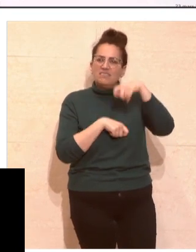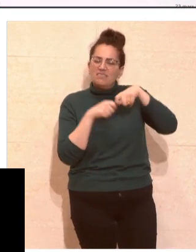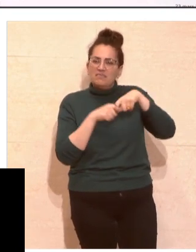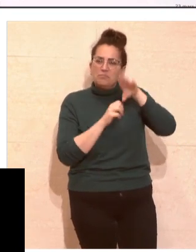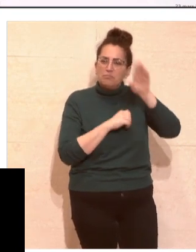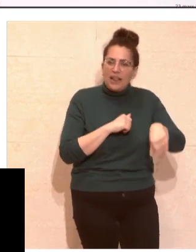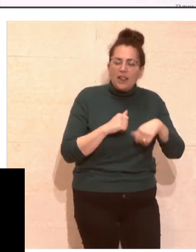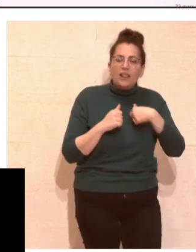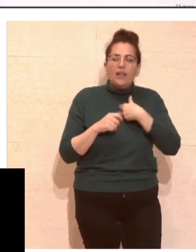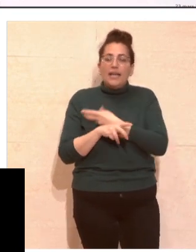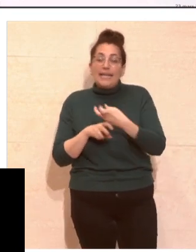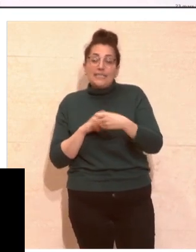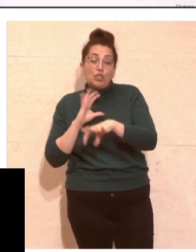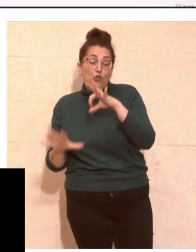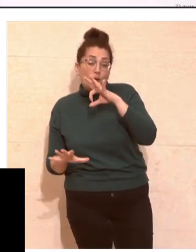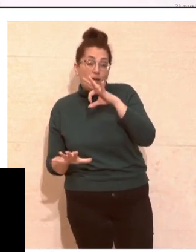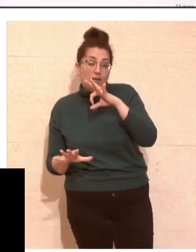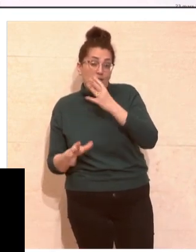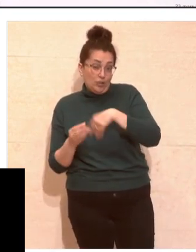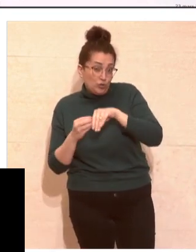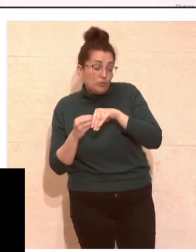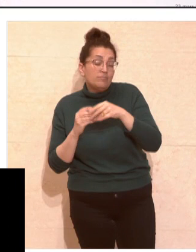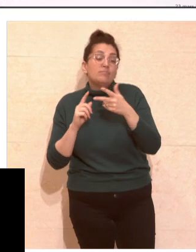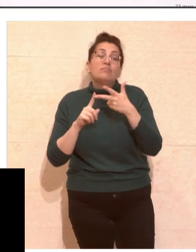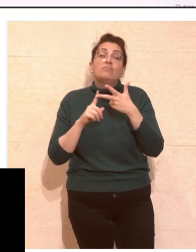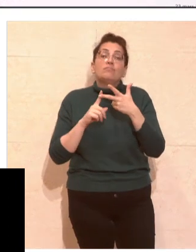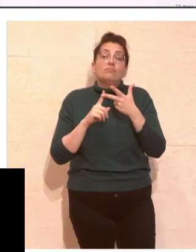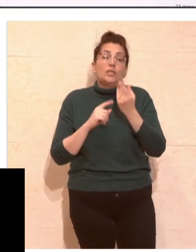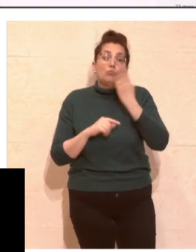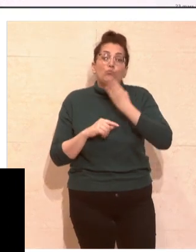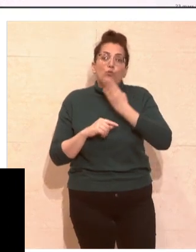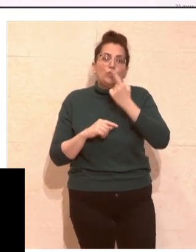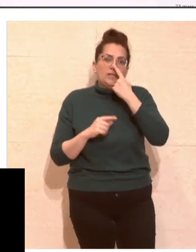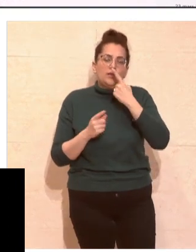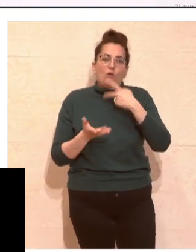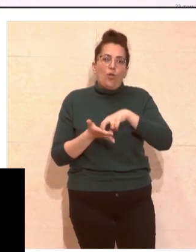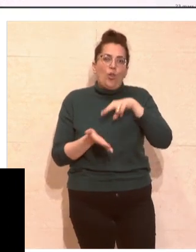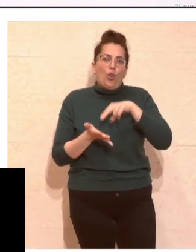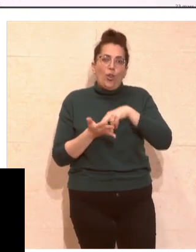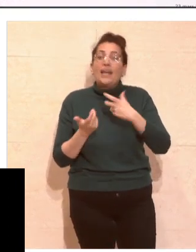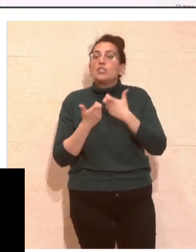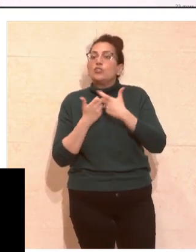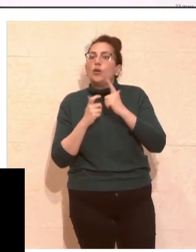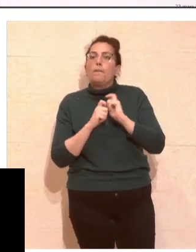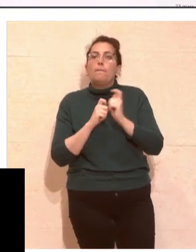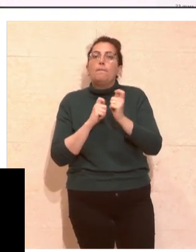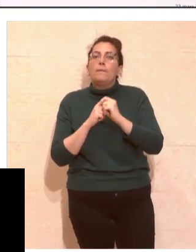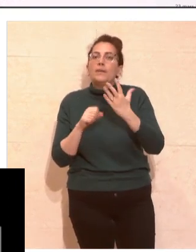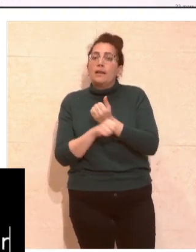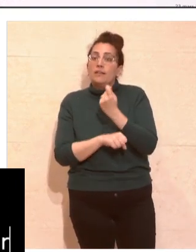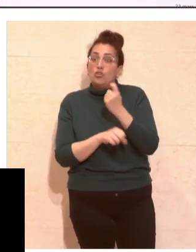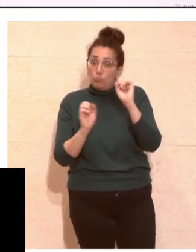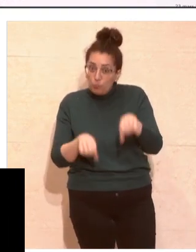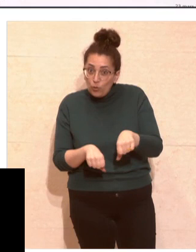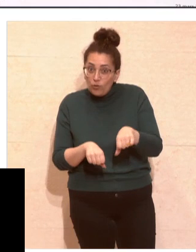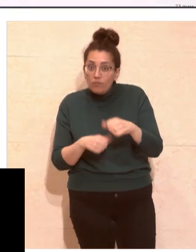recherche de sensations. Par exemple, quand on présente des jeux de cartes où on peut gagner de l'argent à des individus, eh